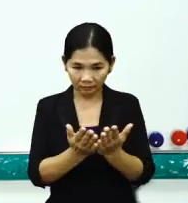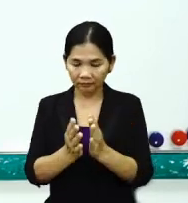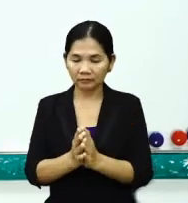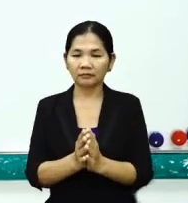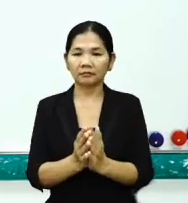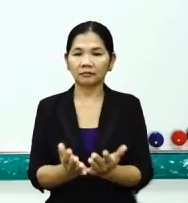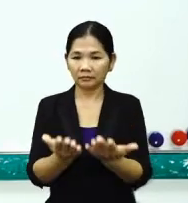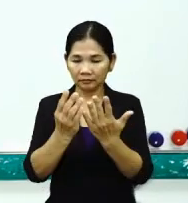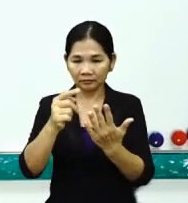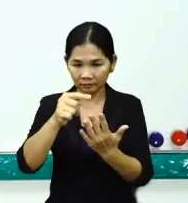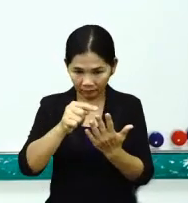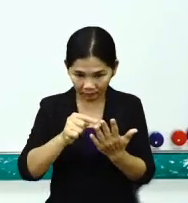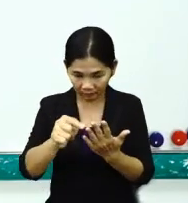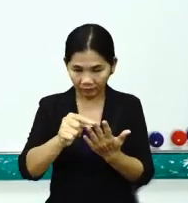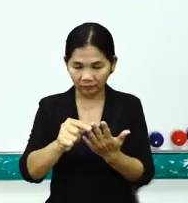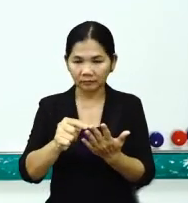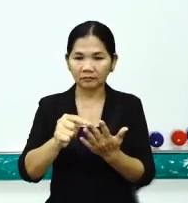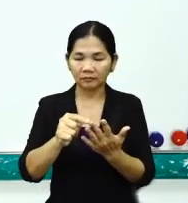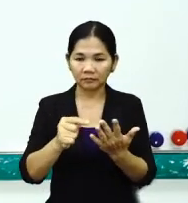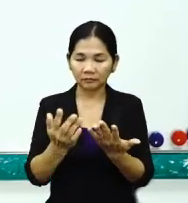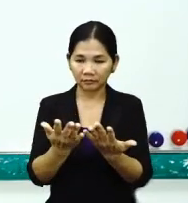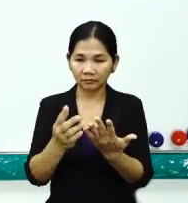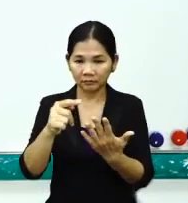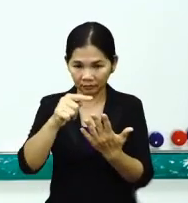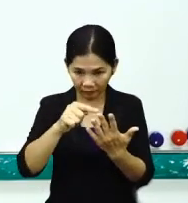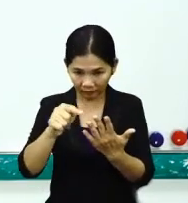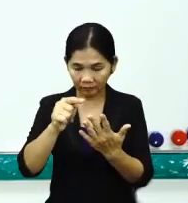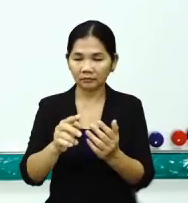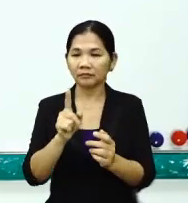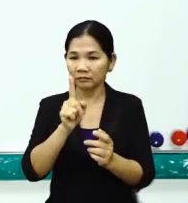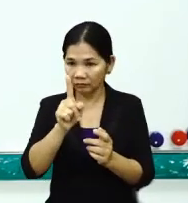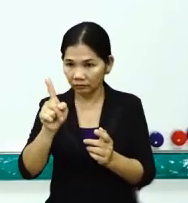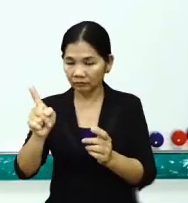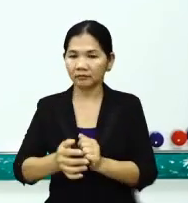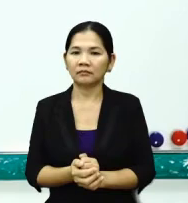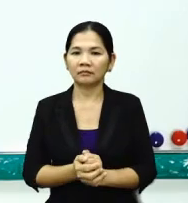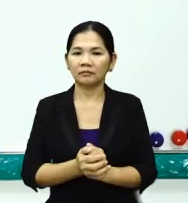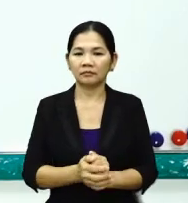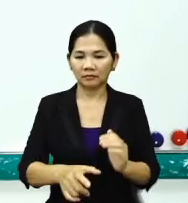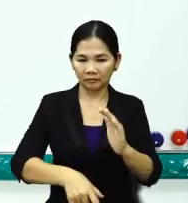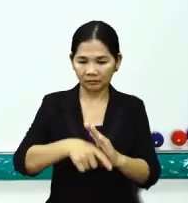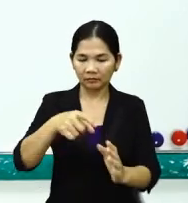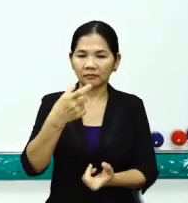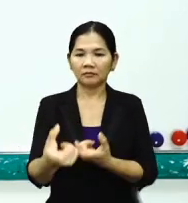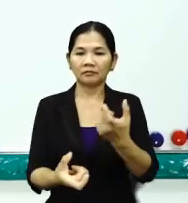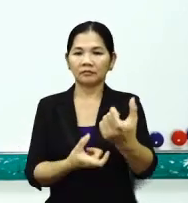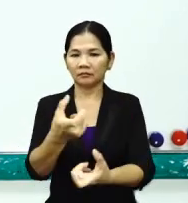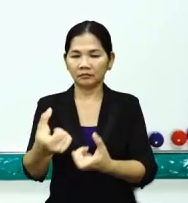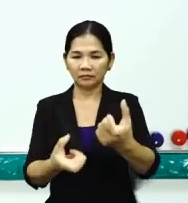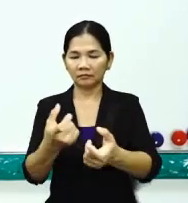con nè cô tiền mui mui chẳng ổn là lơ sạp hơi là bỏ con ta ca lụ đồ